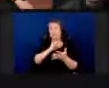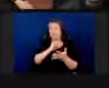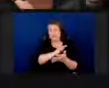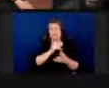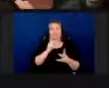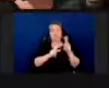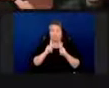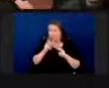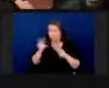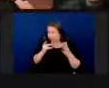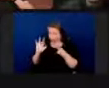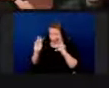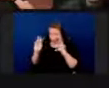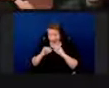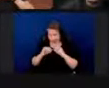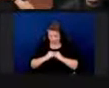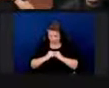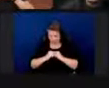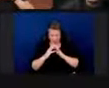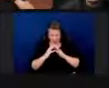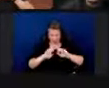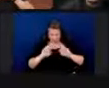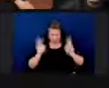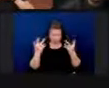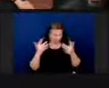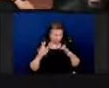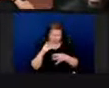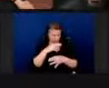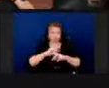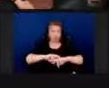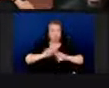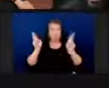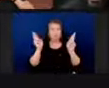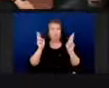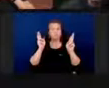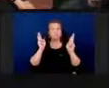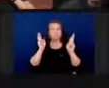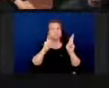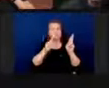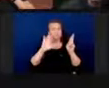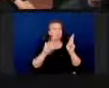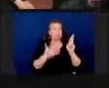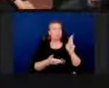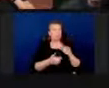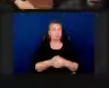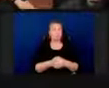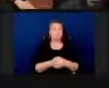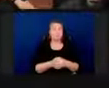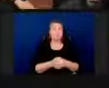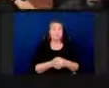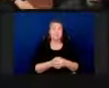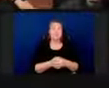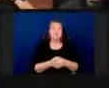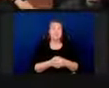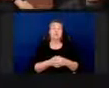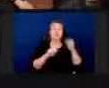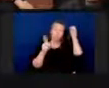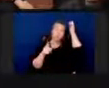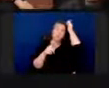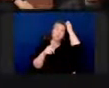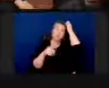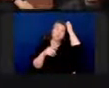من المعلمين ونحن تمكنا أيضا من ترسيخ أيضا